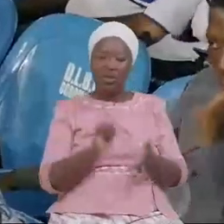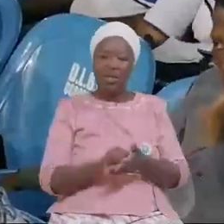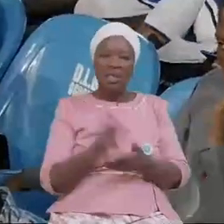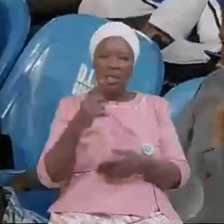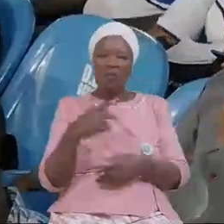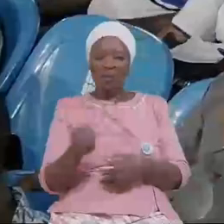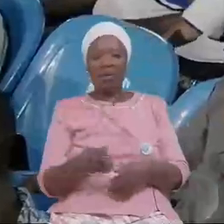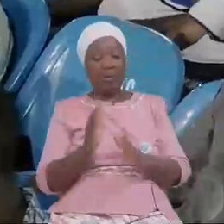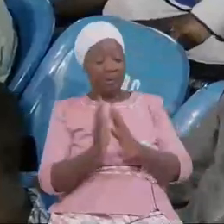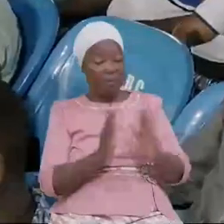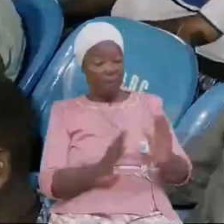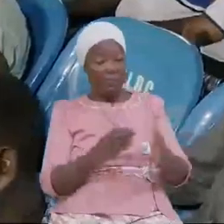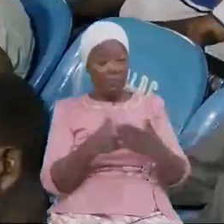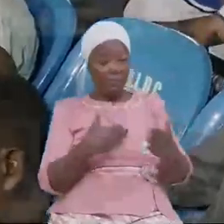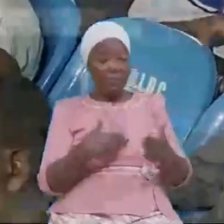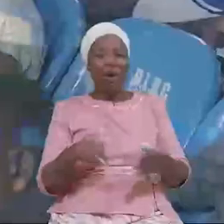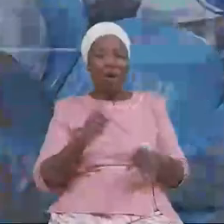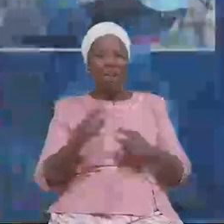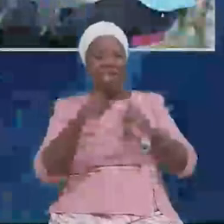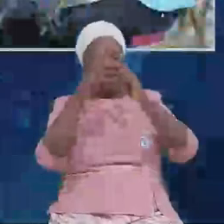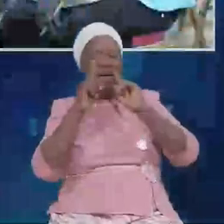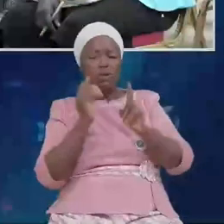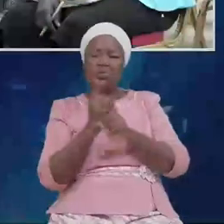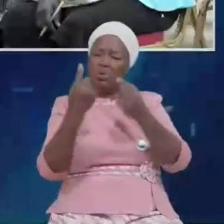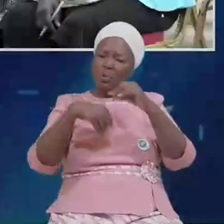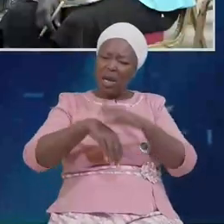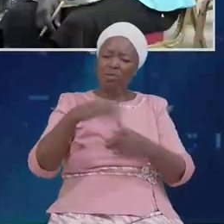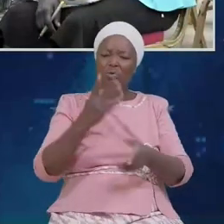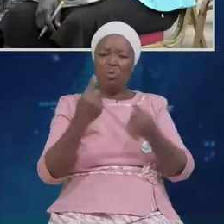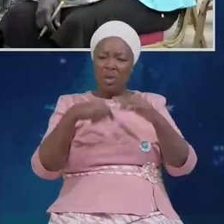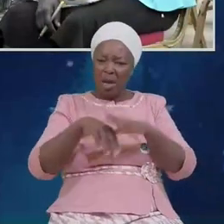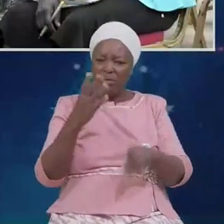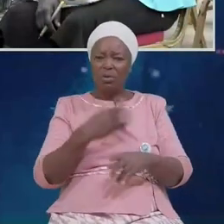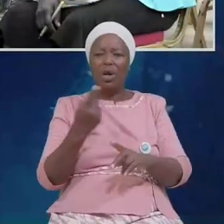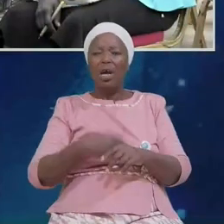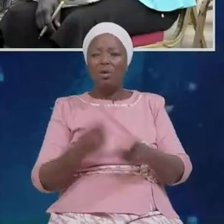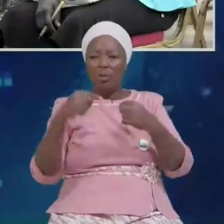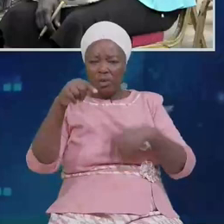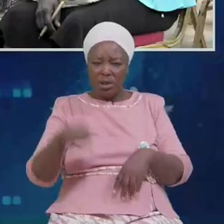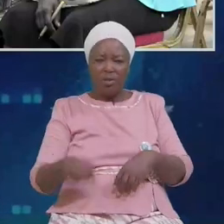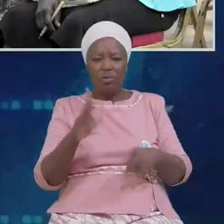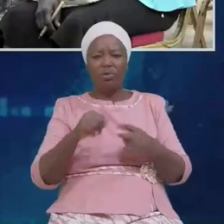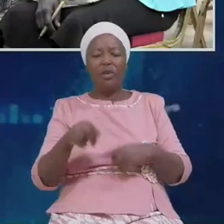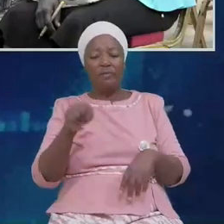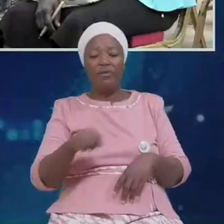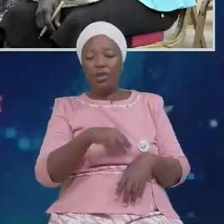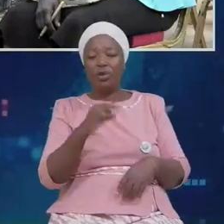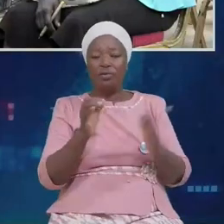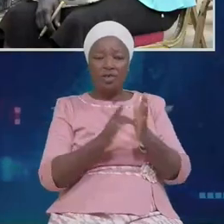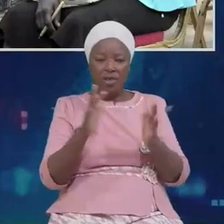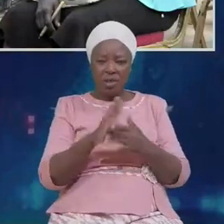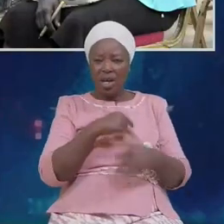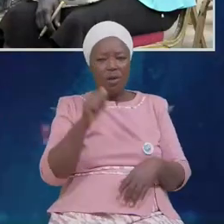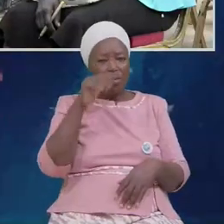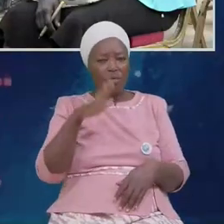qui soit préparé. Les larmes, elle versait les larmes, mouillait les pieds de Jésus. Et la femme